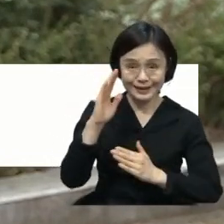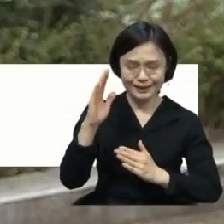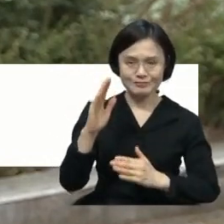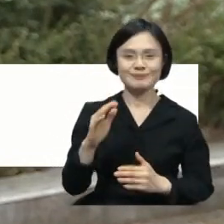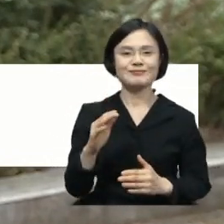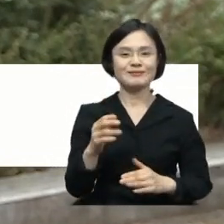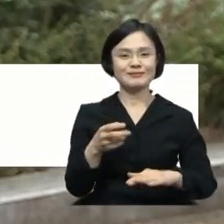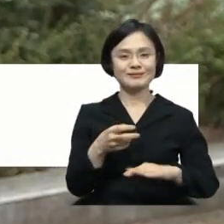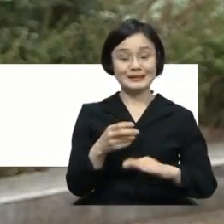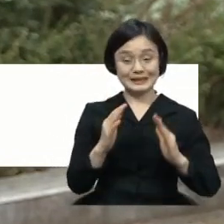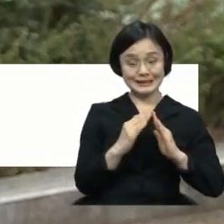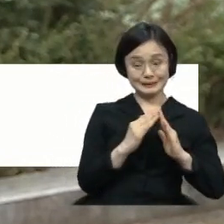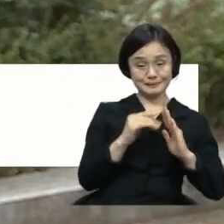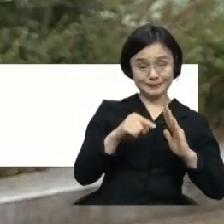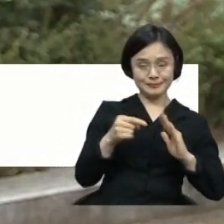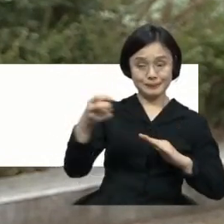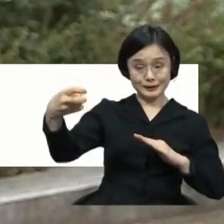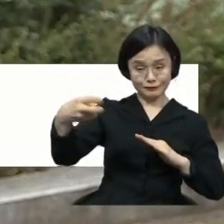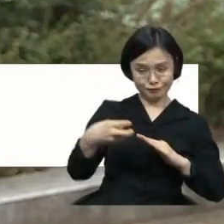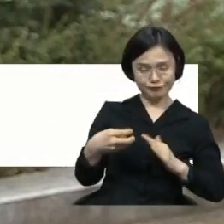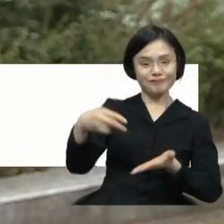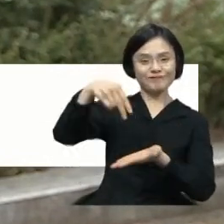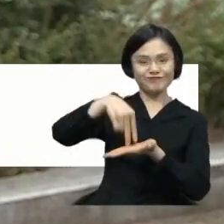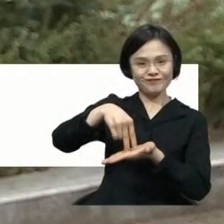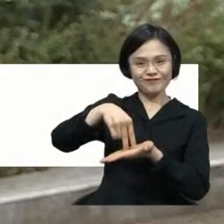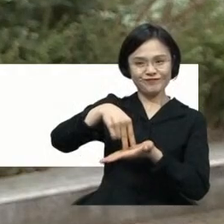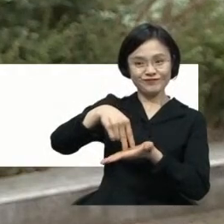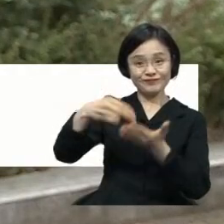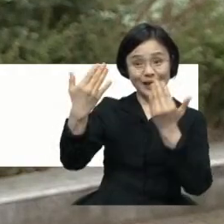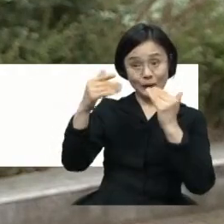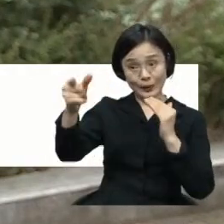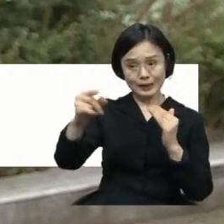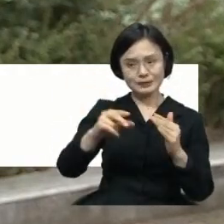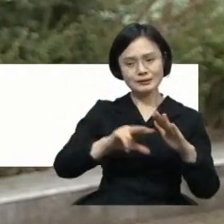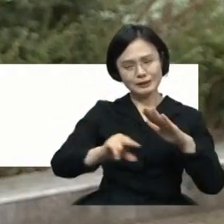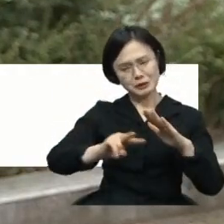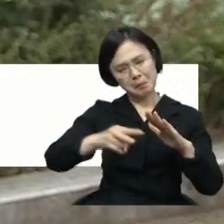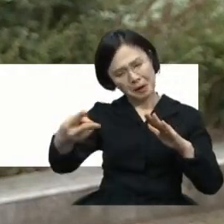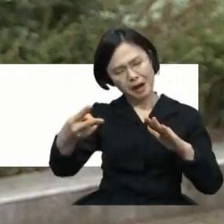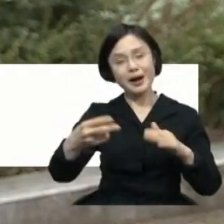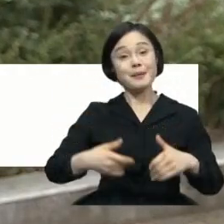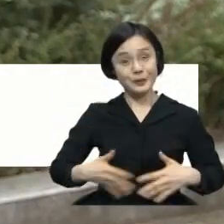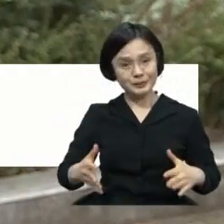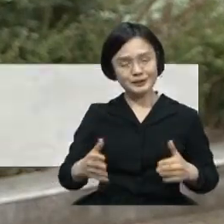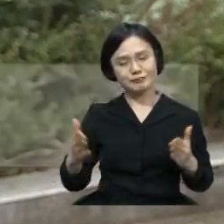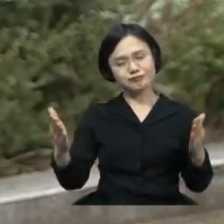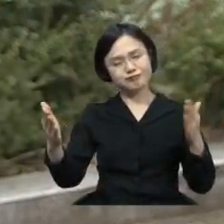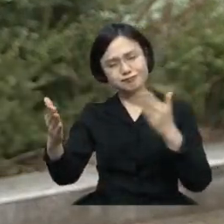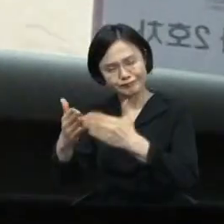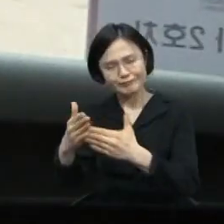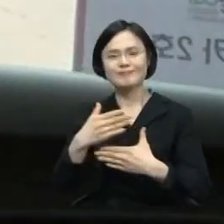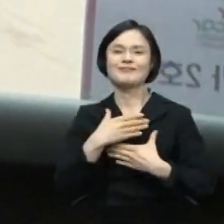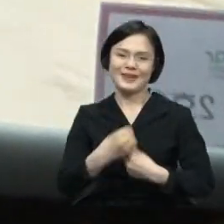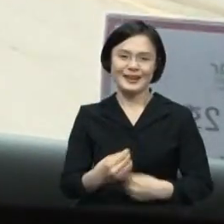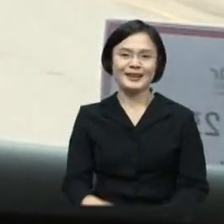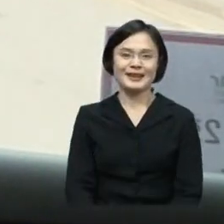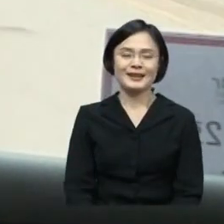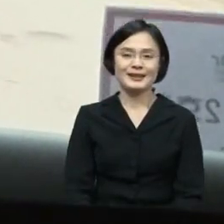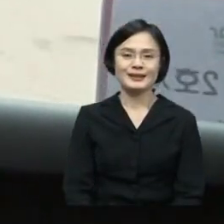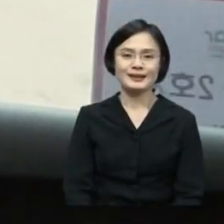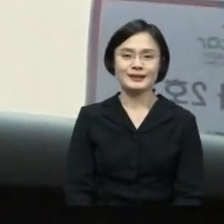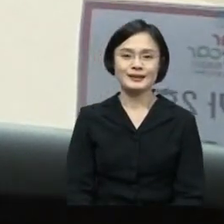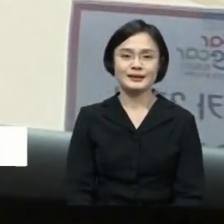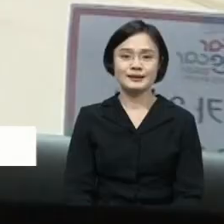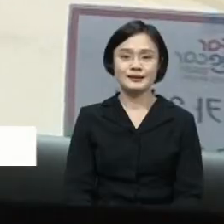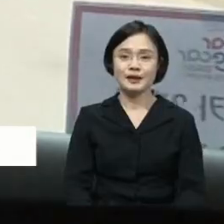본인이 사는 집에서 학교까지 환승하지 않고 한 번에 바로 올 수 있는 게 또 좋은 점인 것 같습니다. 파주시는 올